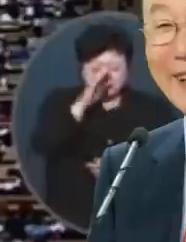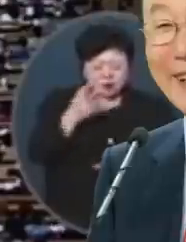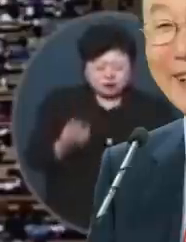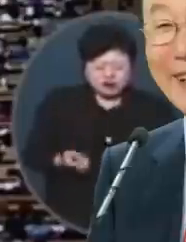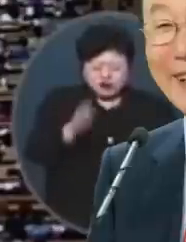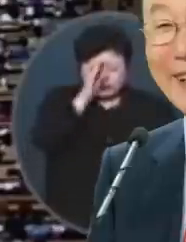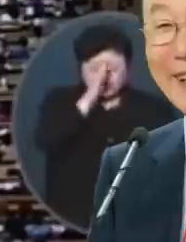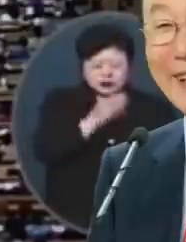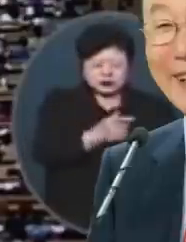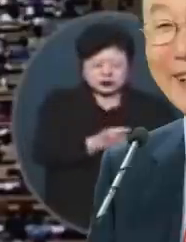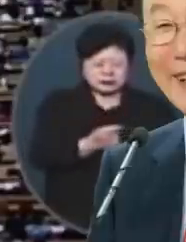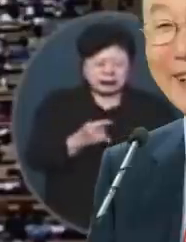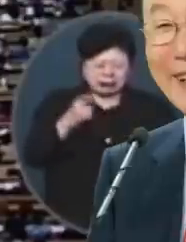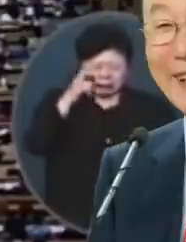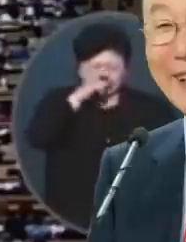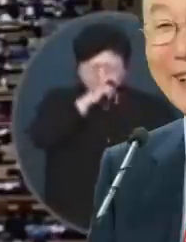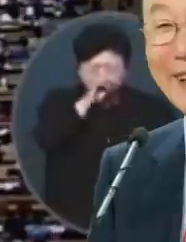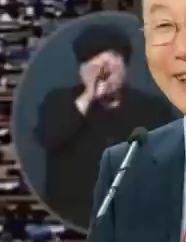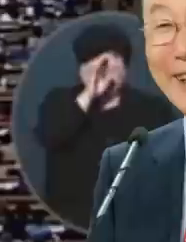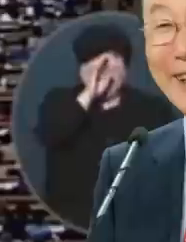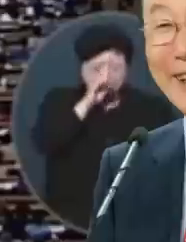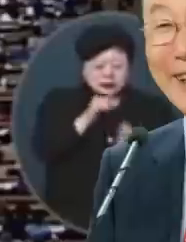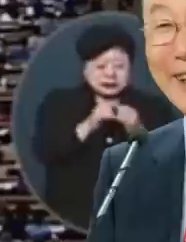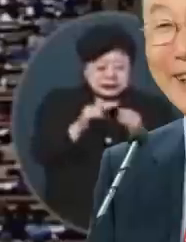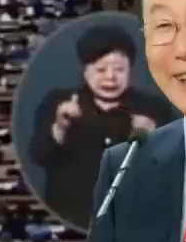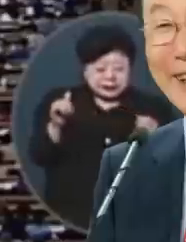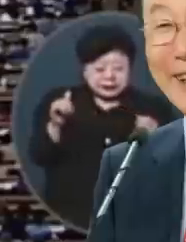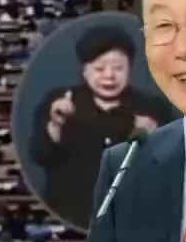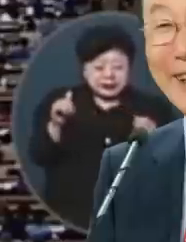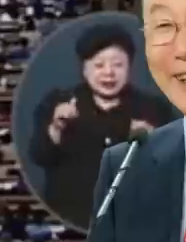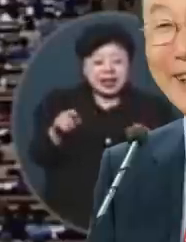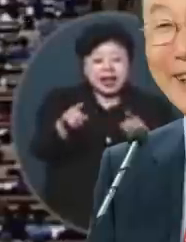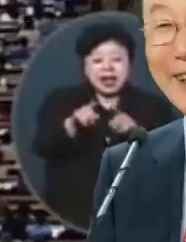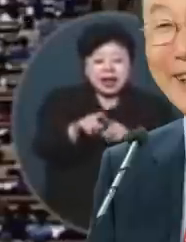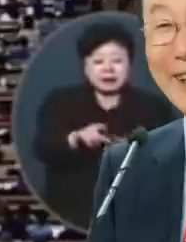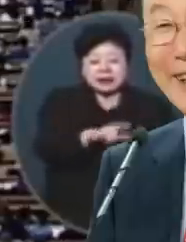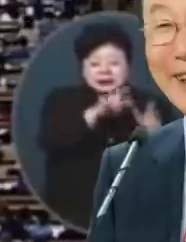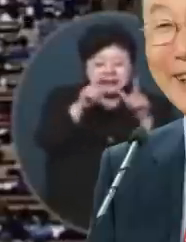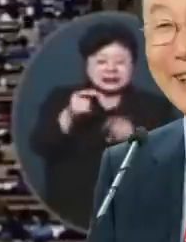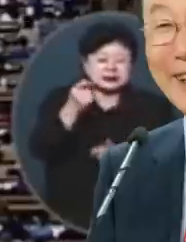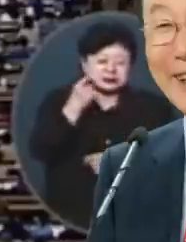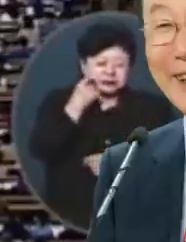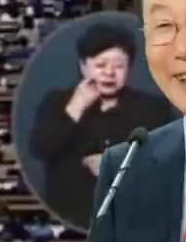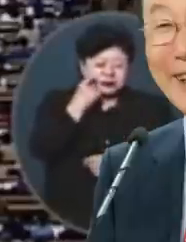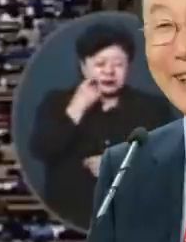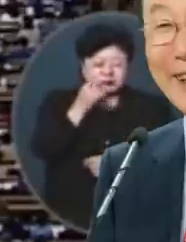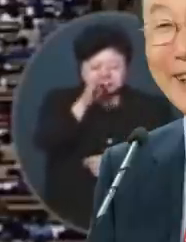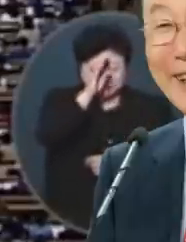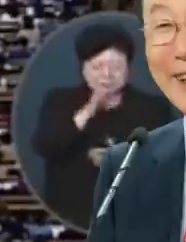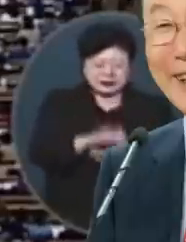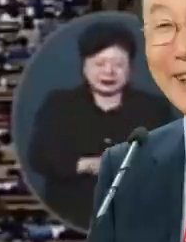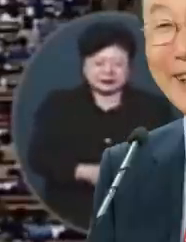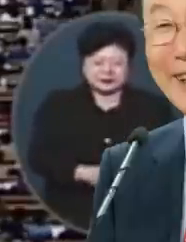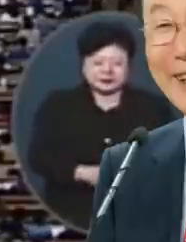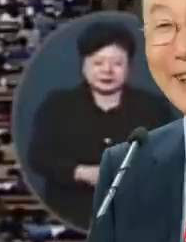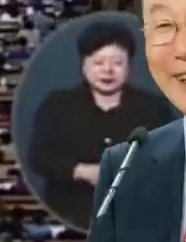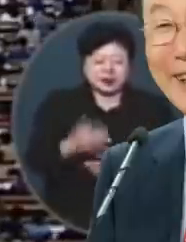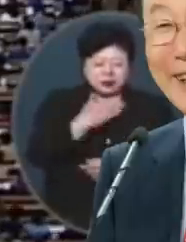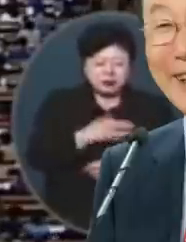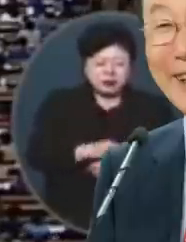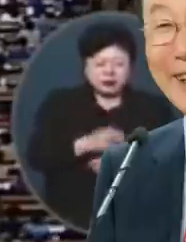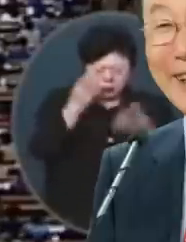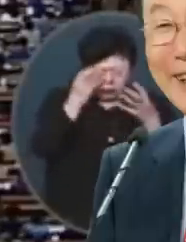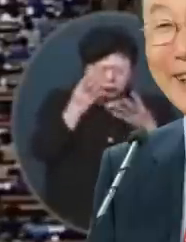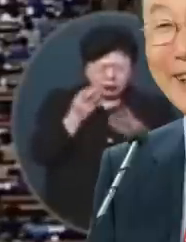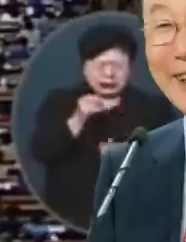문둥병처럼 불결한 병으로 사람들이 함께 살 수 없는 병이었습니다. 육체적인